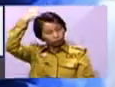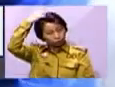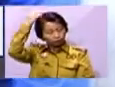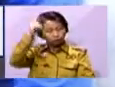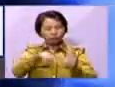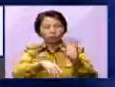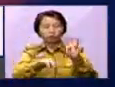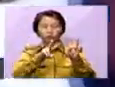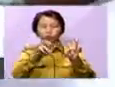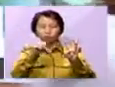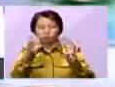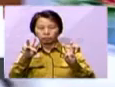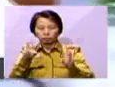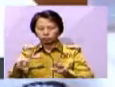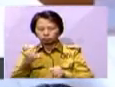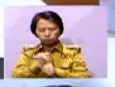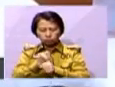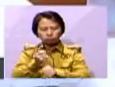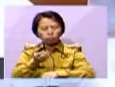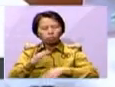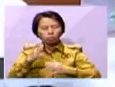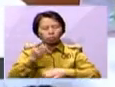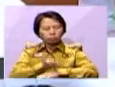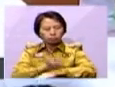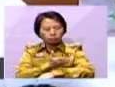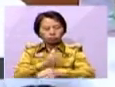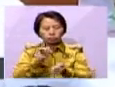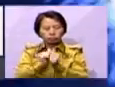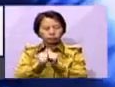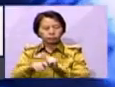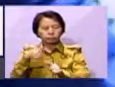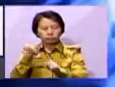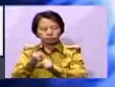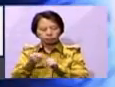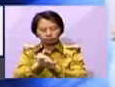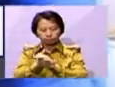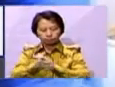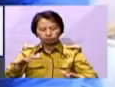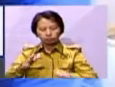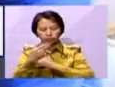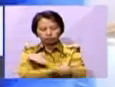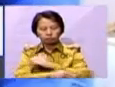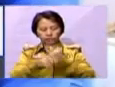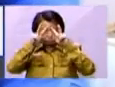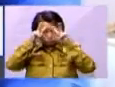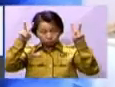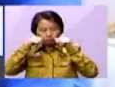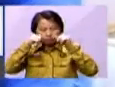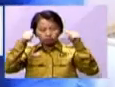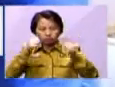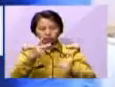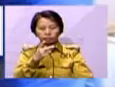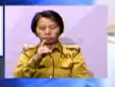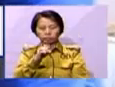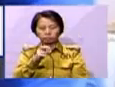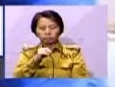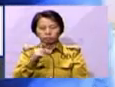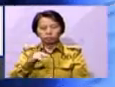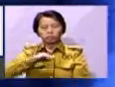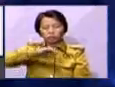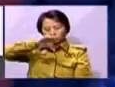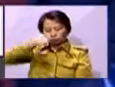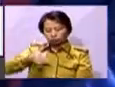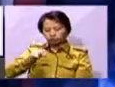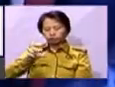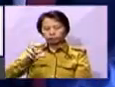2007. Kerjayanya berkembang selepas dilantik Pengarah Jabatan Keselamatan Dalam Negeri dan Ketenteraman Awam KDI NKA Bukit Aman